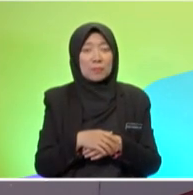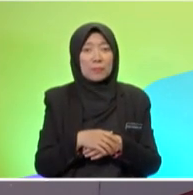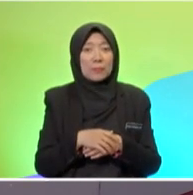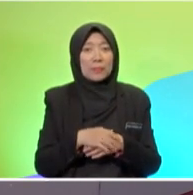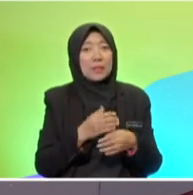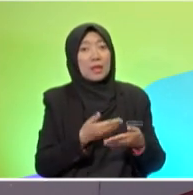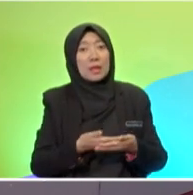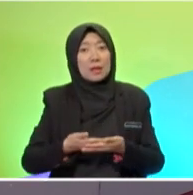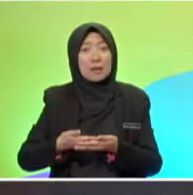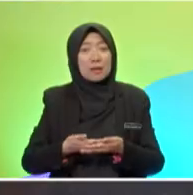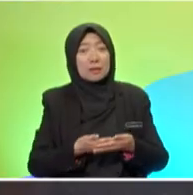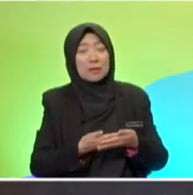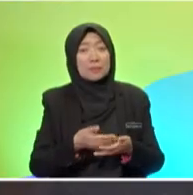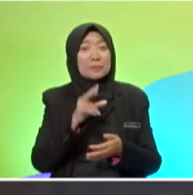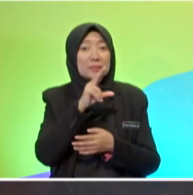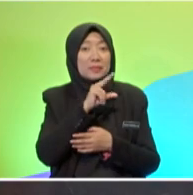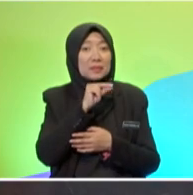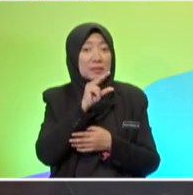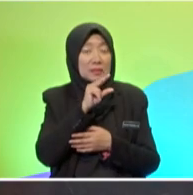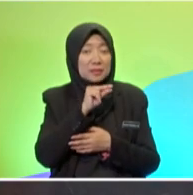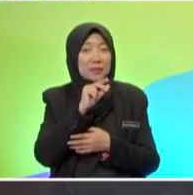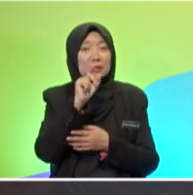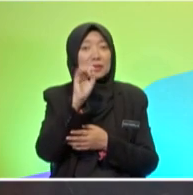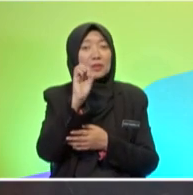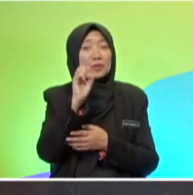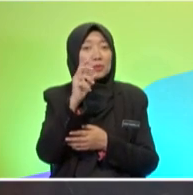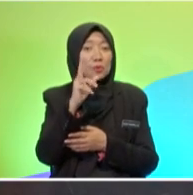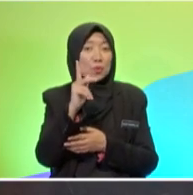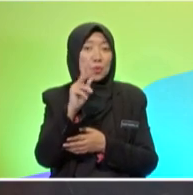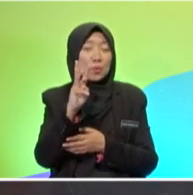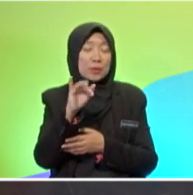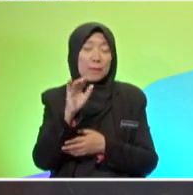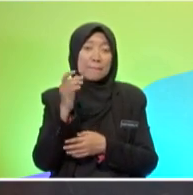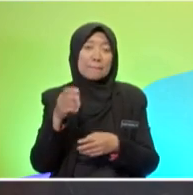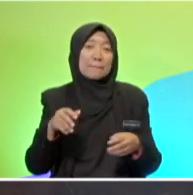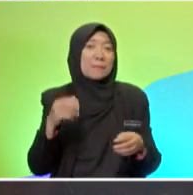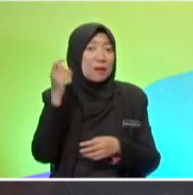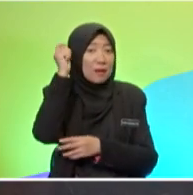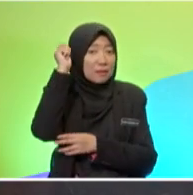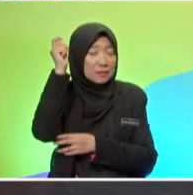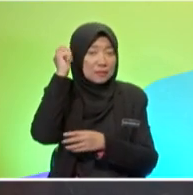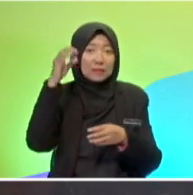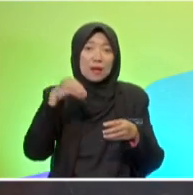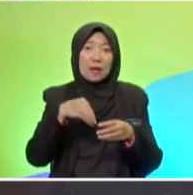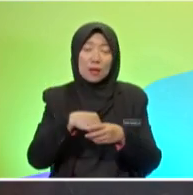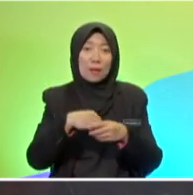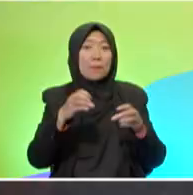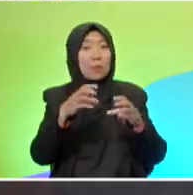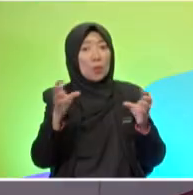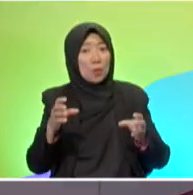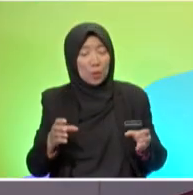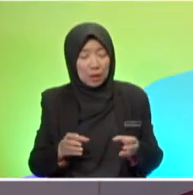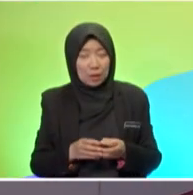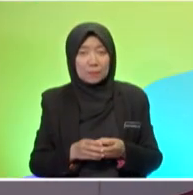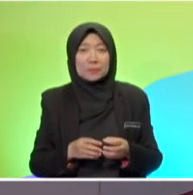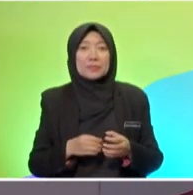Anak itik tok Umi mandi dalam kolam. Kuat. Dia tak boleh mula menyanyi. Bila start menyanyi,